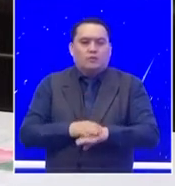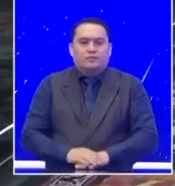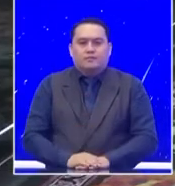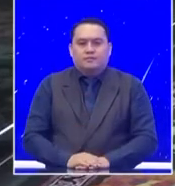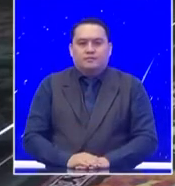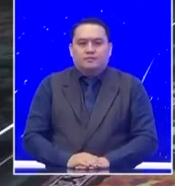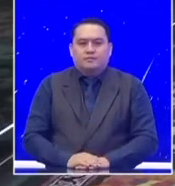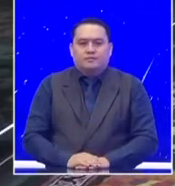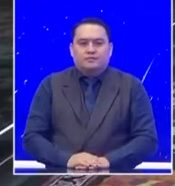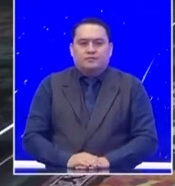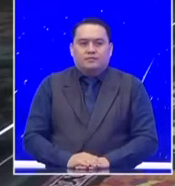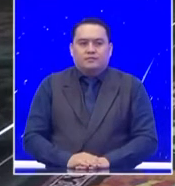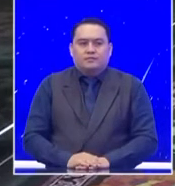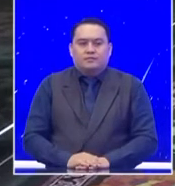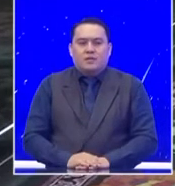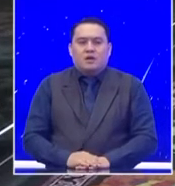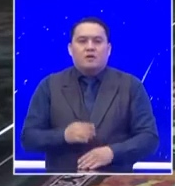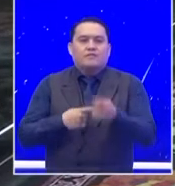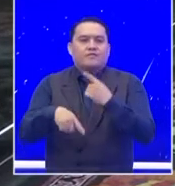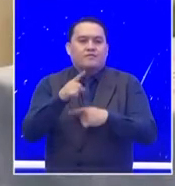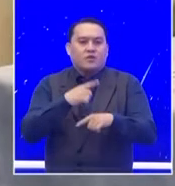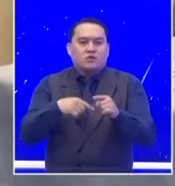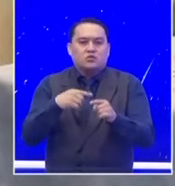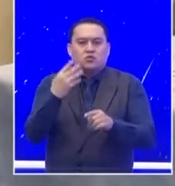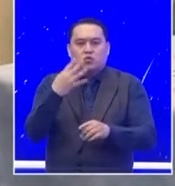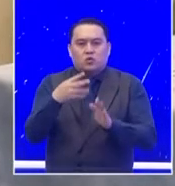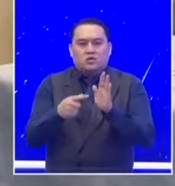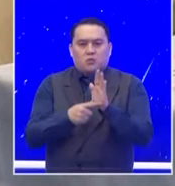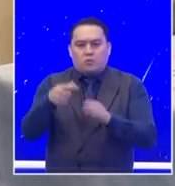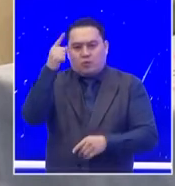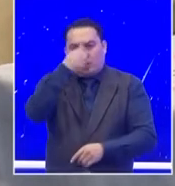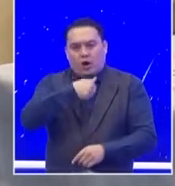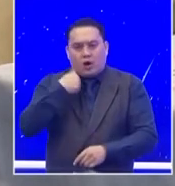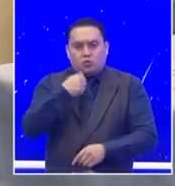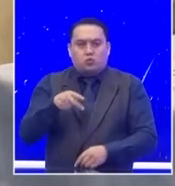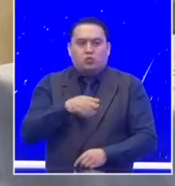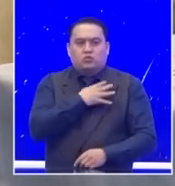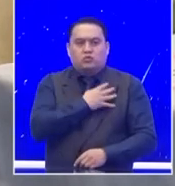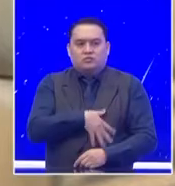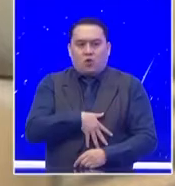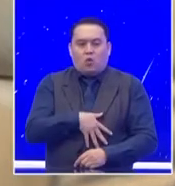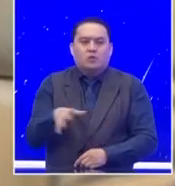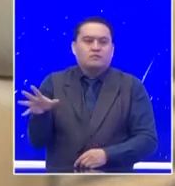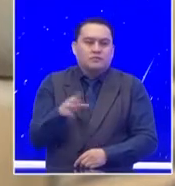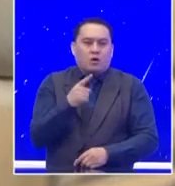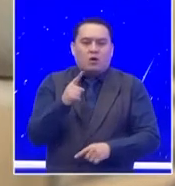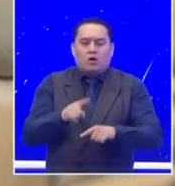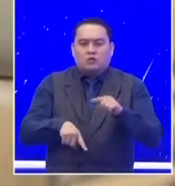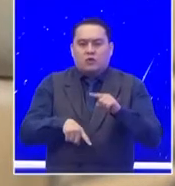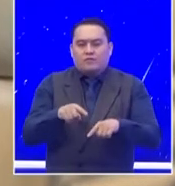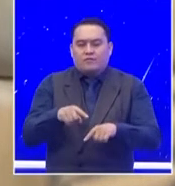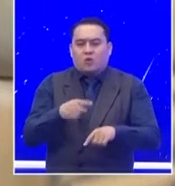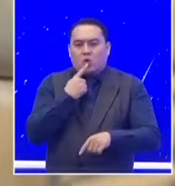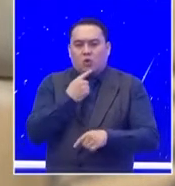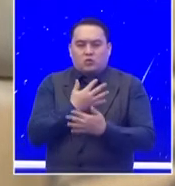душе». Гаец Игембердиев на родину вернулся в 1947 году. Награжден орденами Красной Звезды, Отечественной войны второй